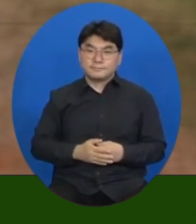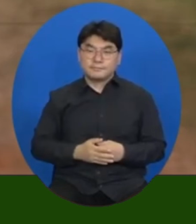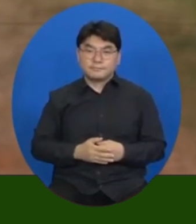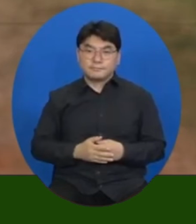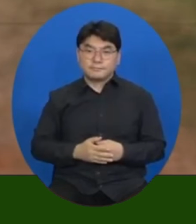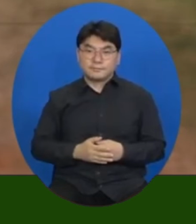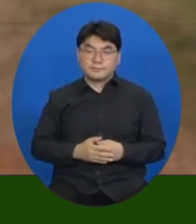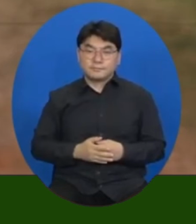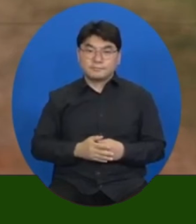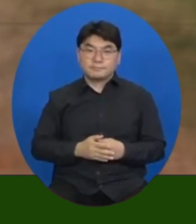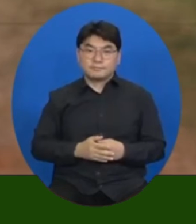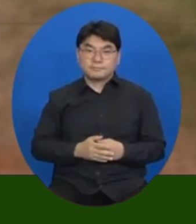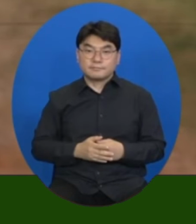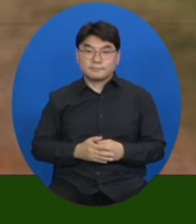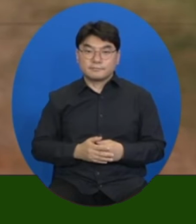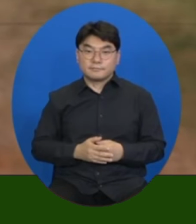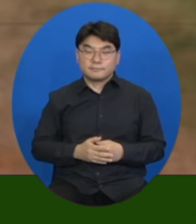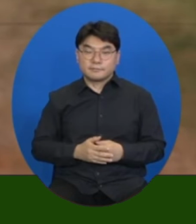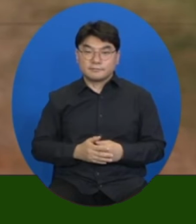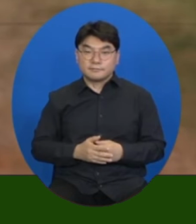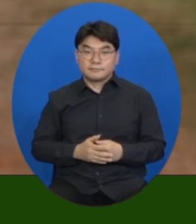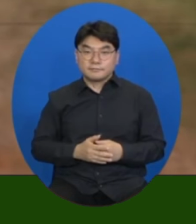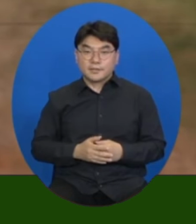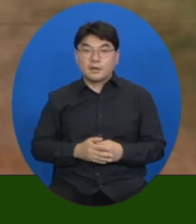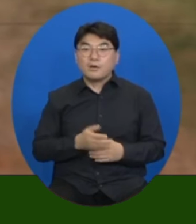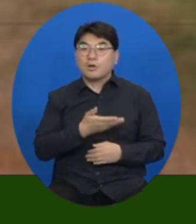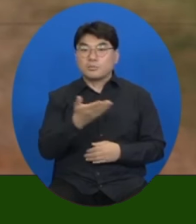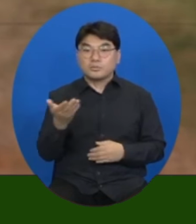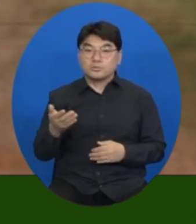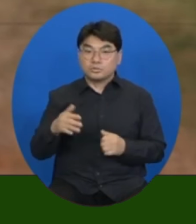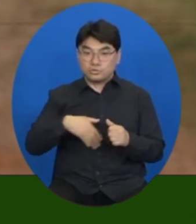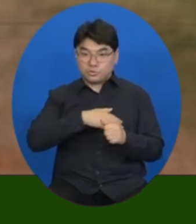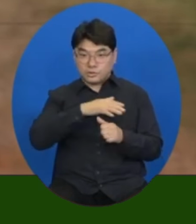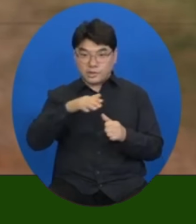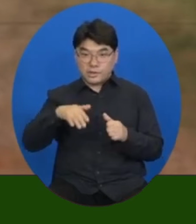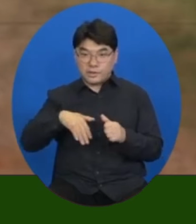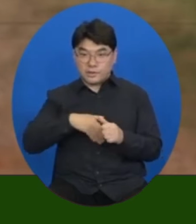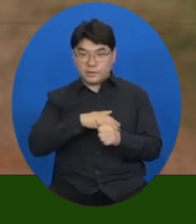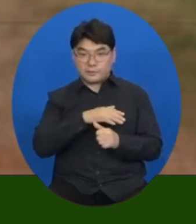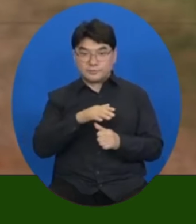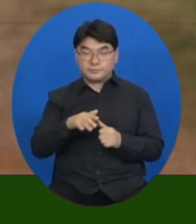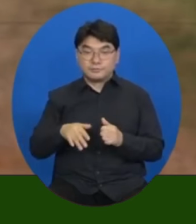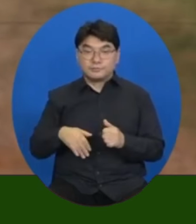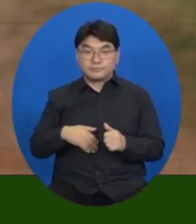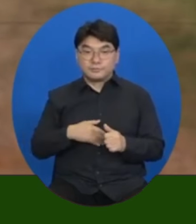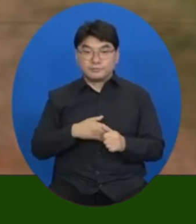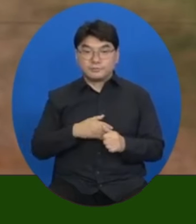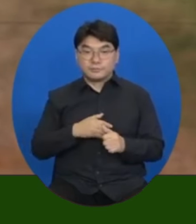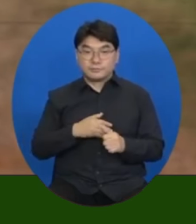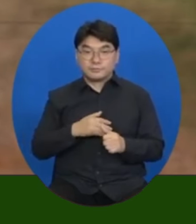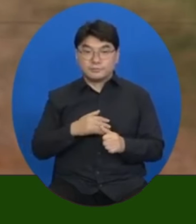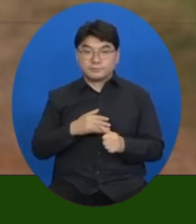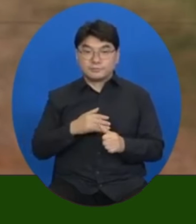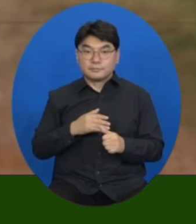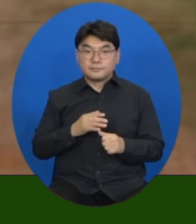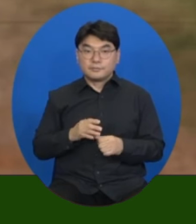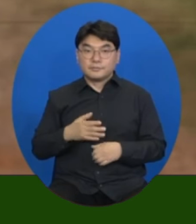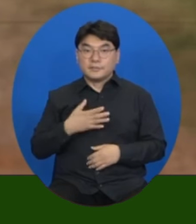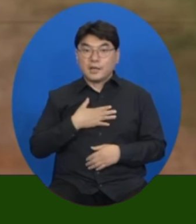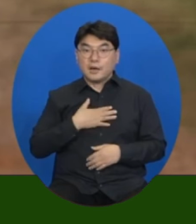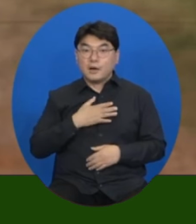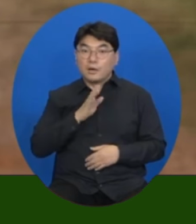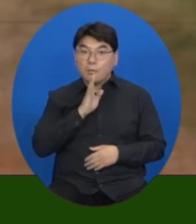맞잖아요 그것이 여러분 주위 혹시 이런 분 안 계시죠 나